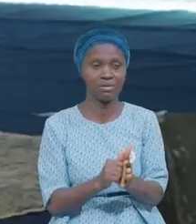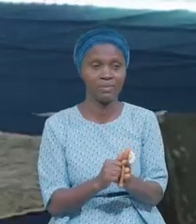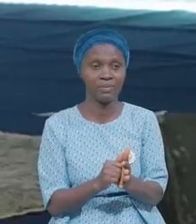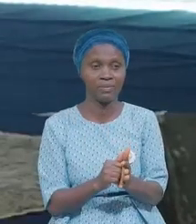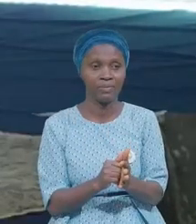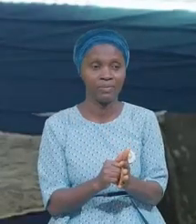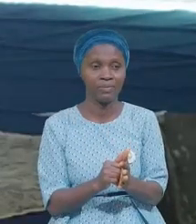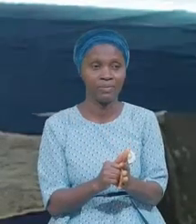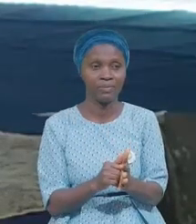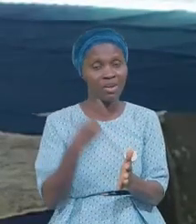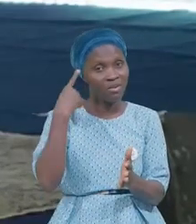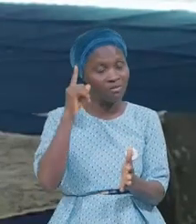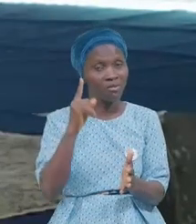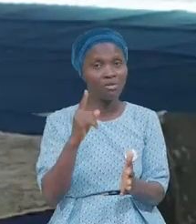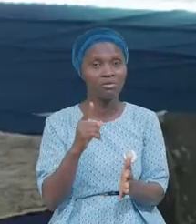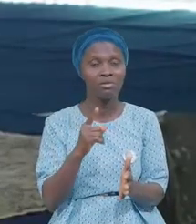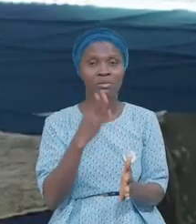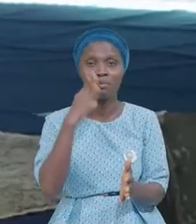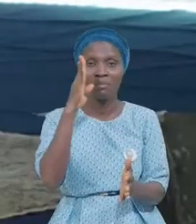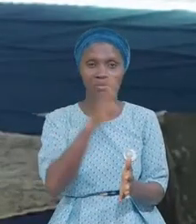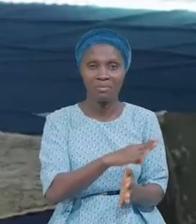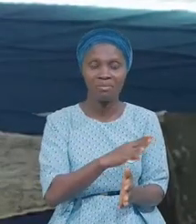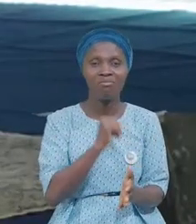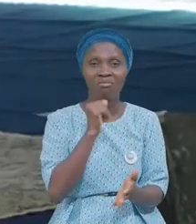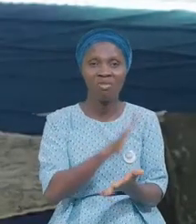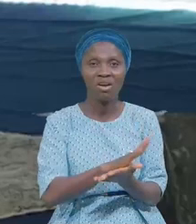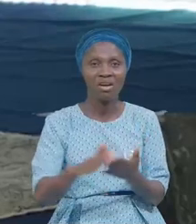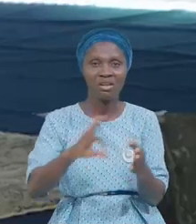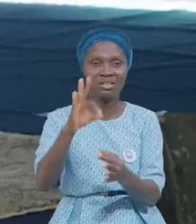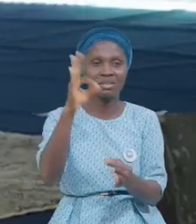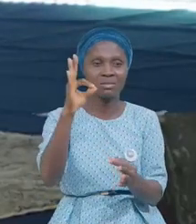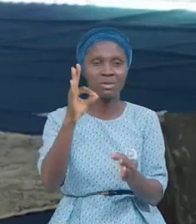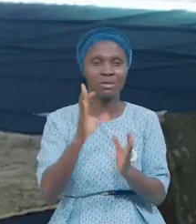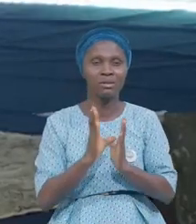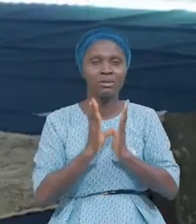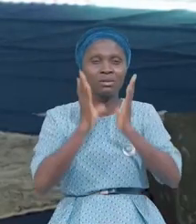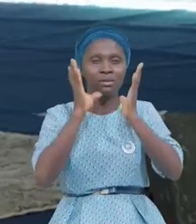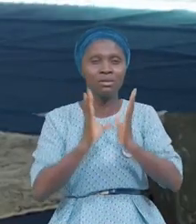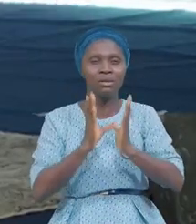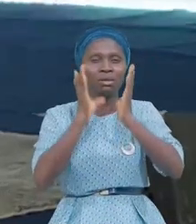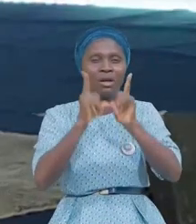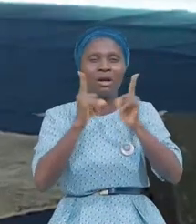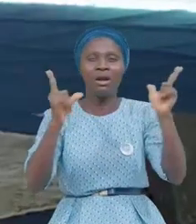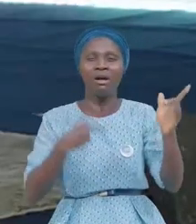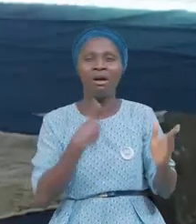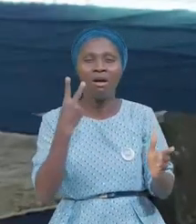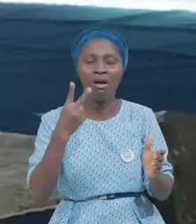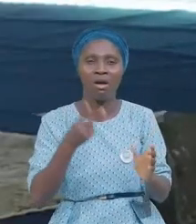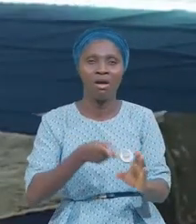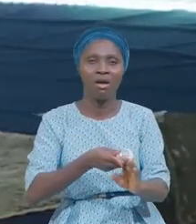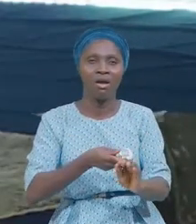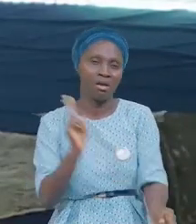des esprits impurs sortis de plusieurs démoniaques en poussant de grands cris.